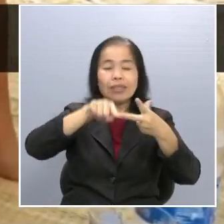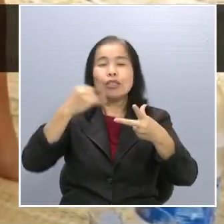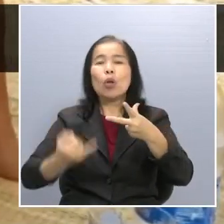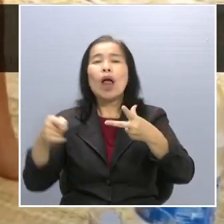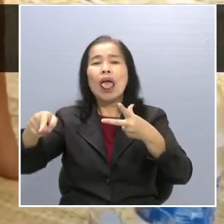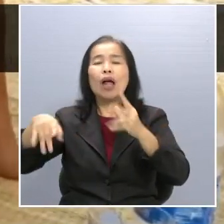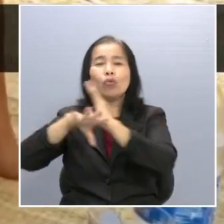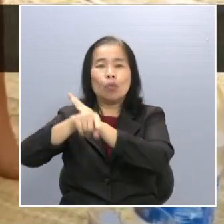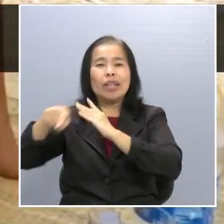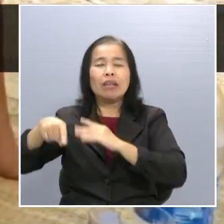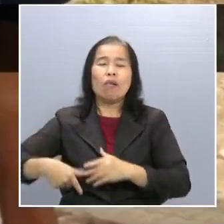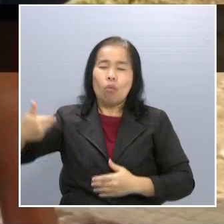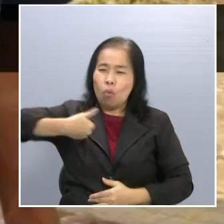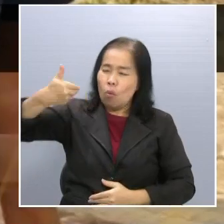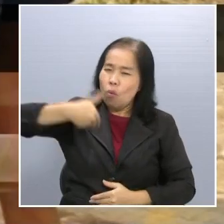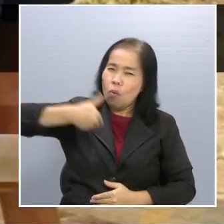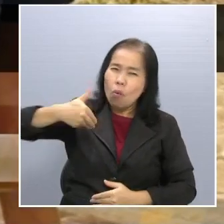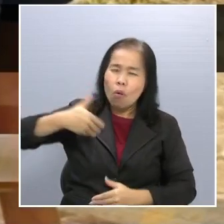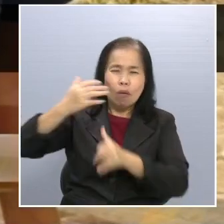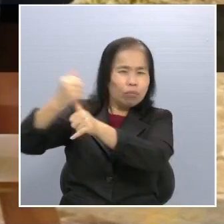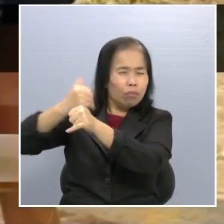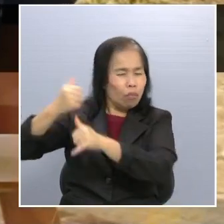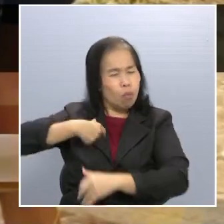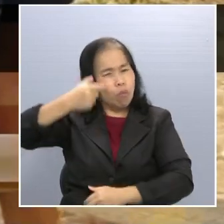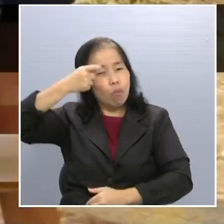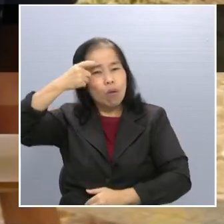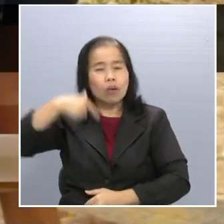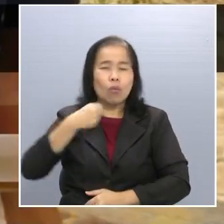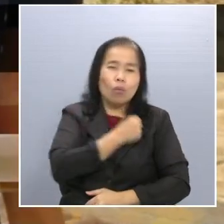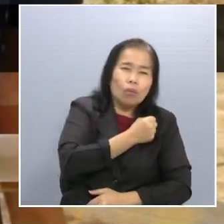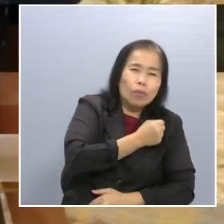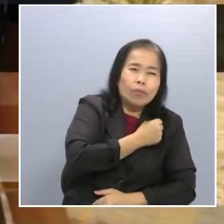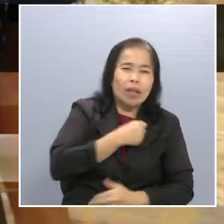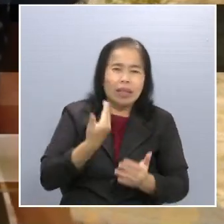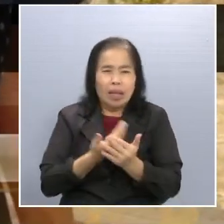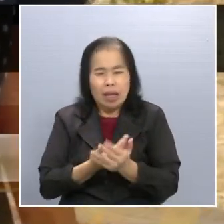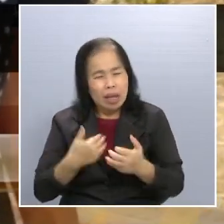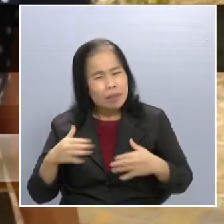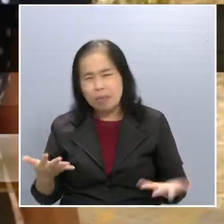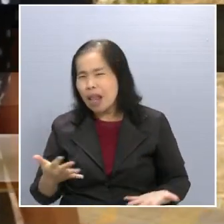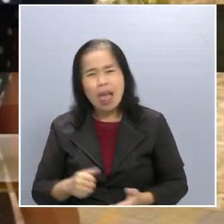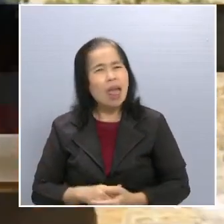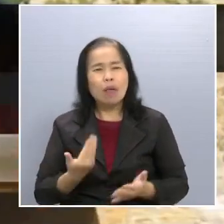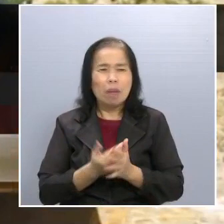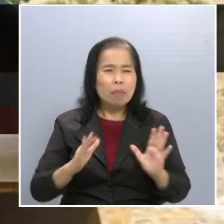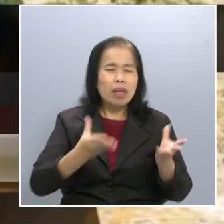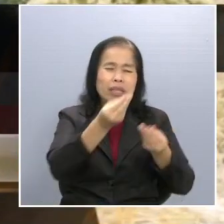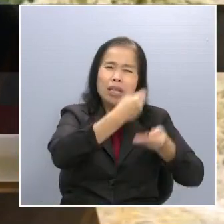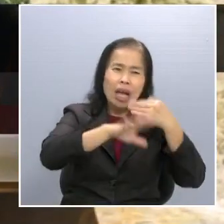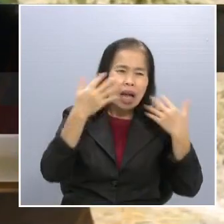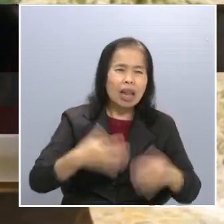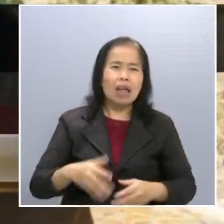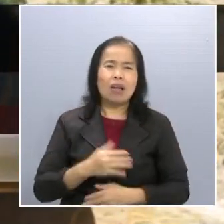จักเขาเอาผ้าคุ้มหัวข่อยมาว่าสั่นแม่ก็เลยทุกข์ใจบัดนี้แม่บ่มีเงินสิไปเสียให้มันบัดนี้ไปยืมสั่นเ